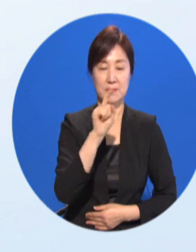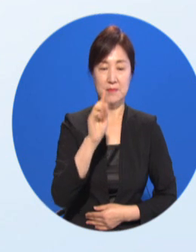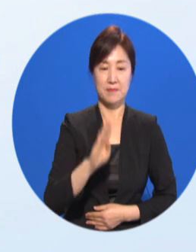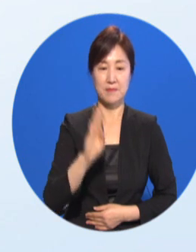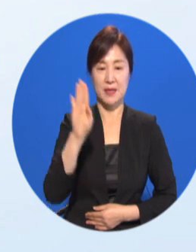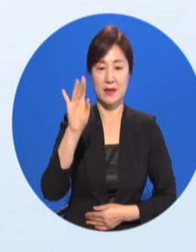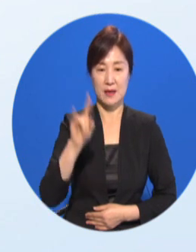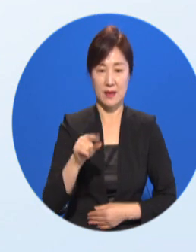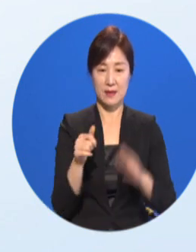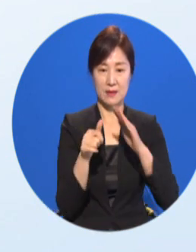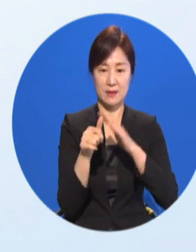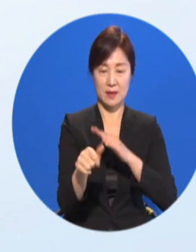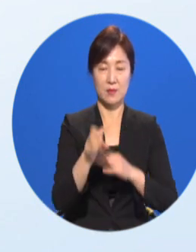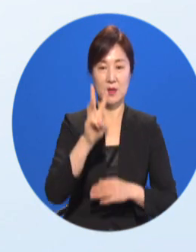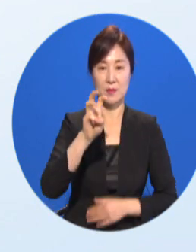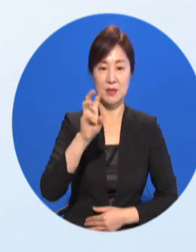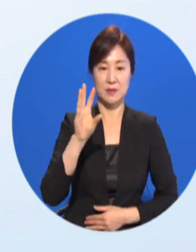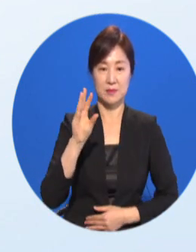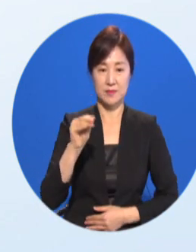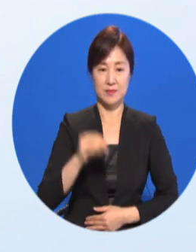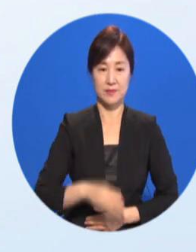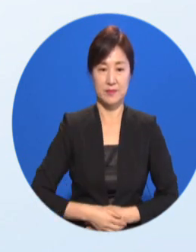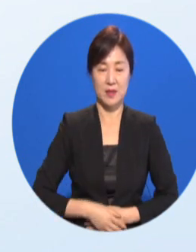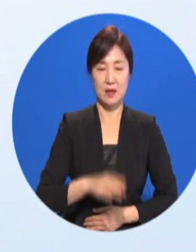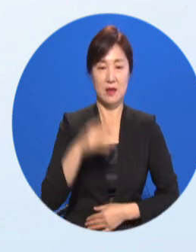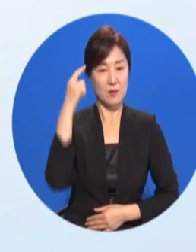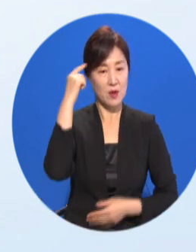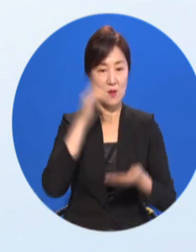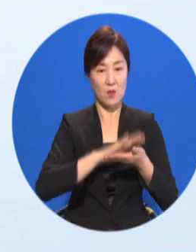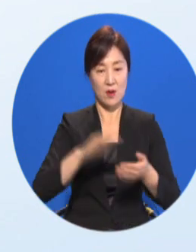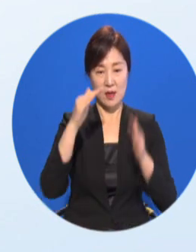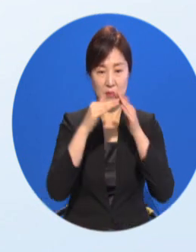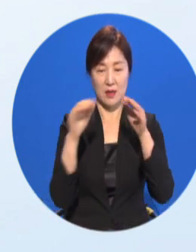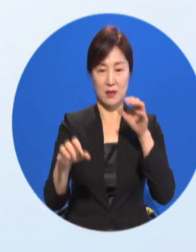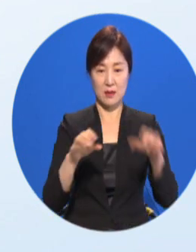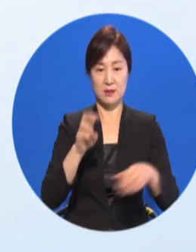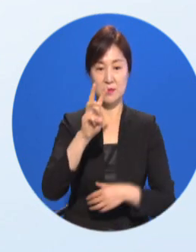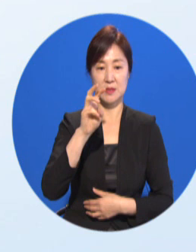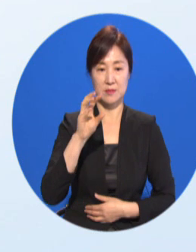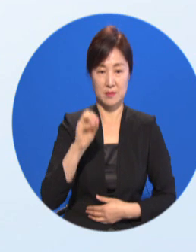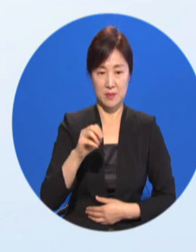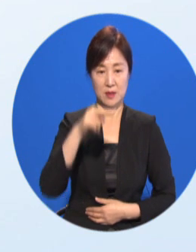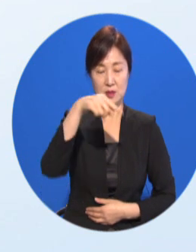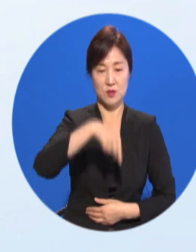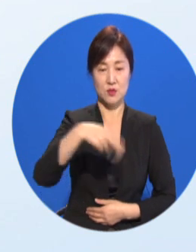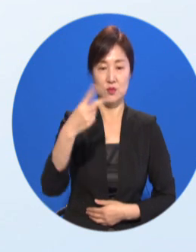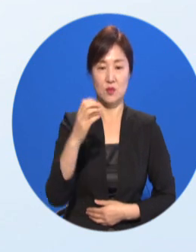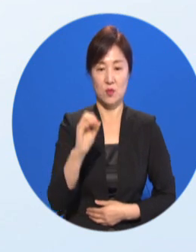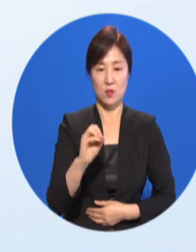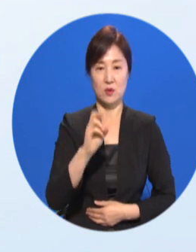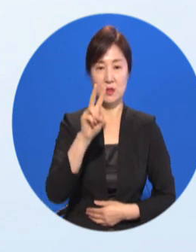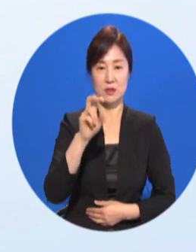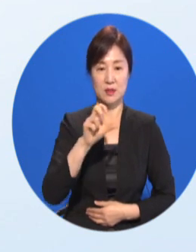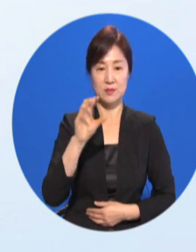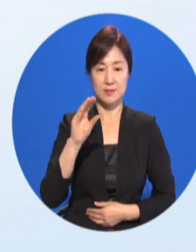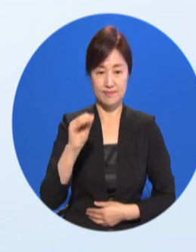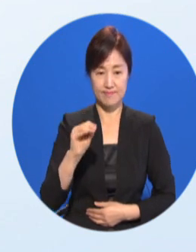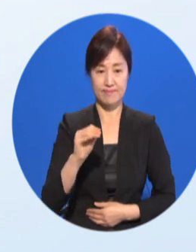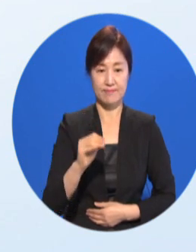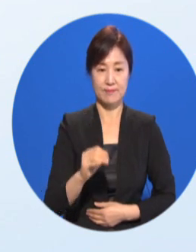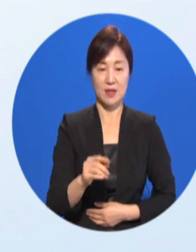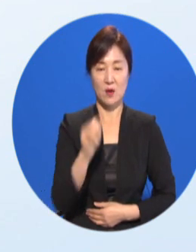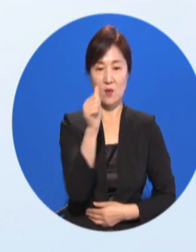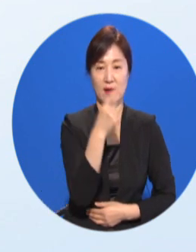해운대 표 박기정 30만원 평화 마을주민 30만원 수동 마의 주민 250,000원 화양 중학교